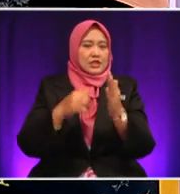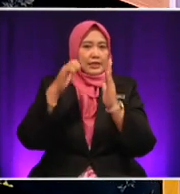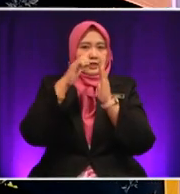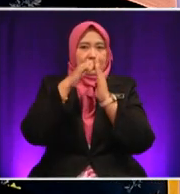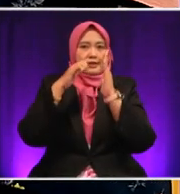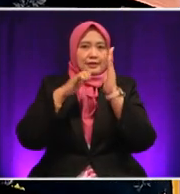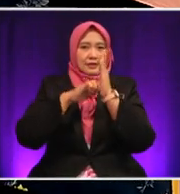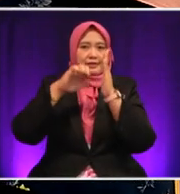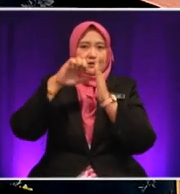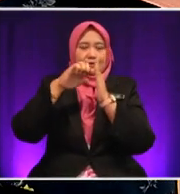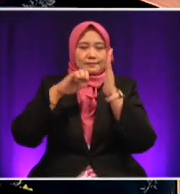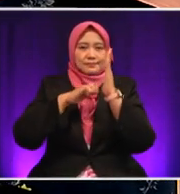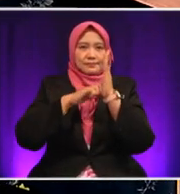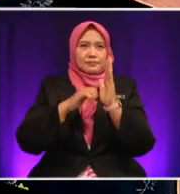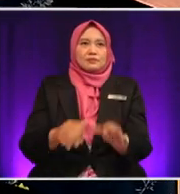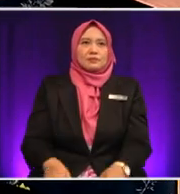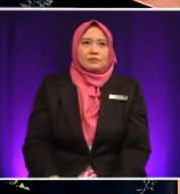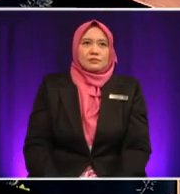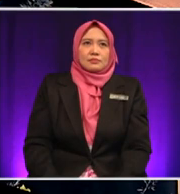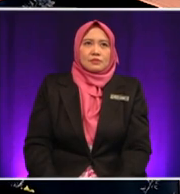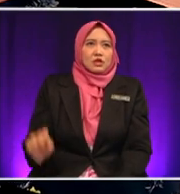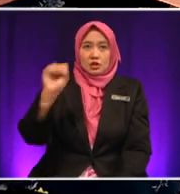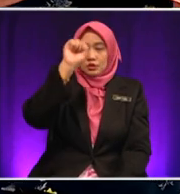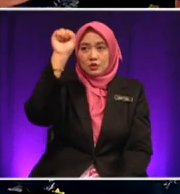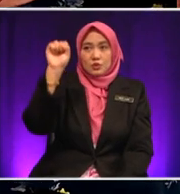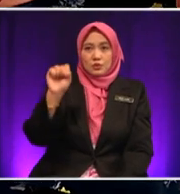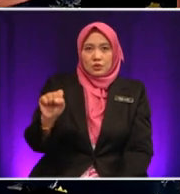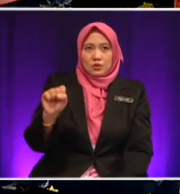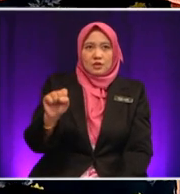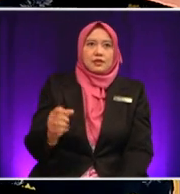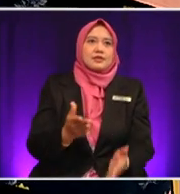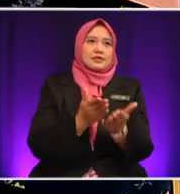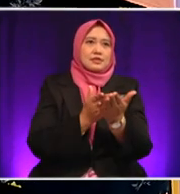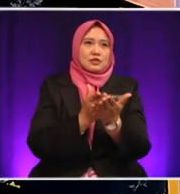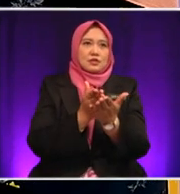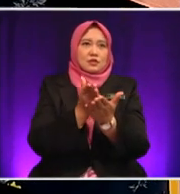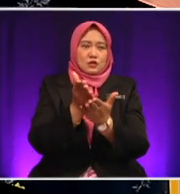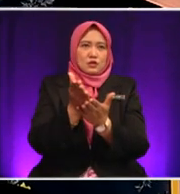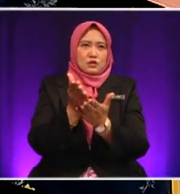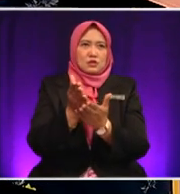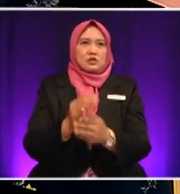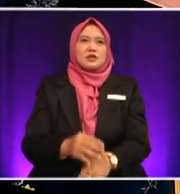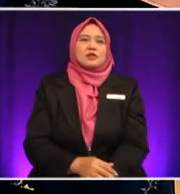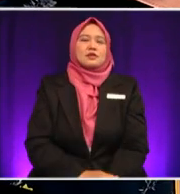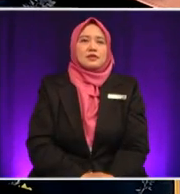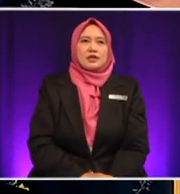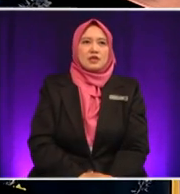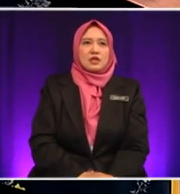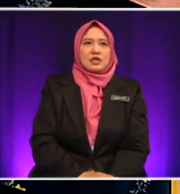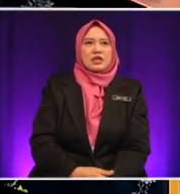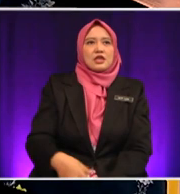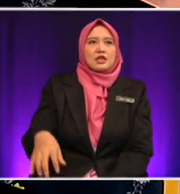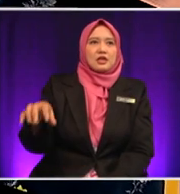seterusnya ialah berikut adalah sate Activity yang tidak beretika dalam berkontraksi Emir melakukan salinan haram terhadap